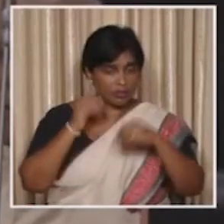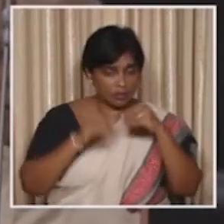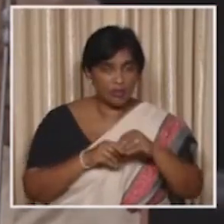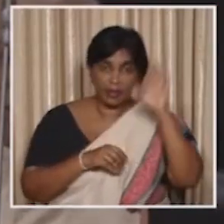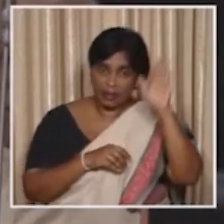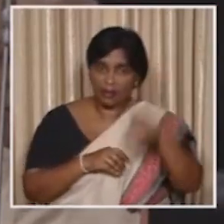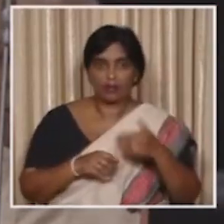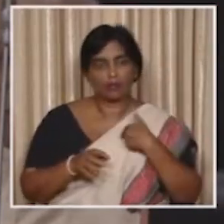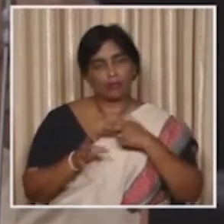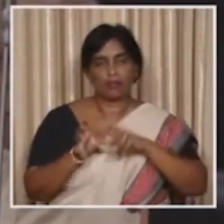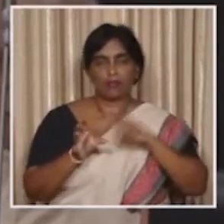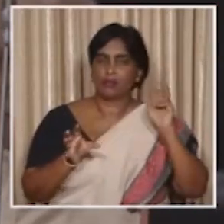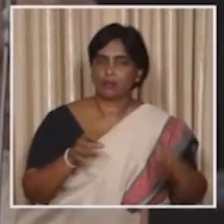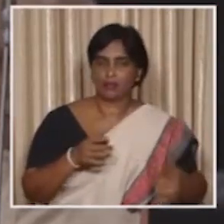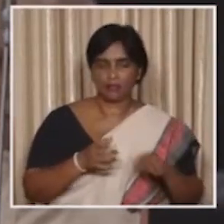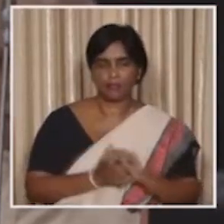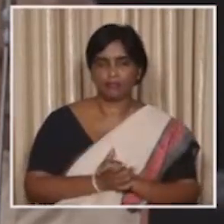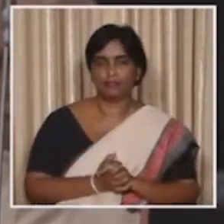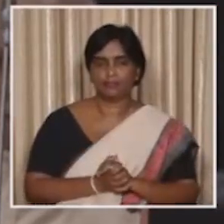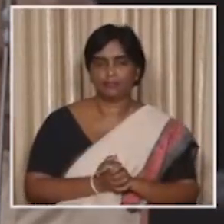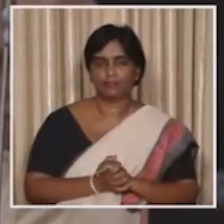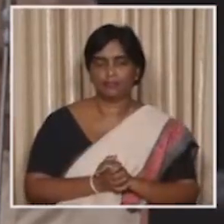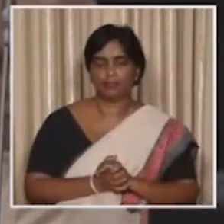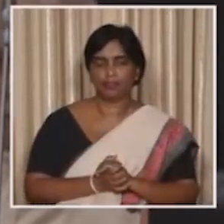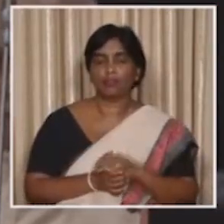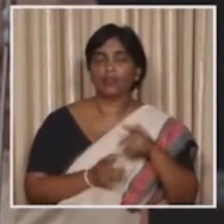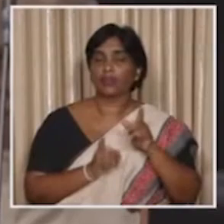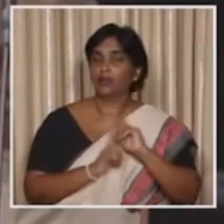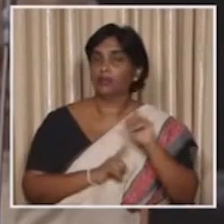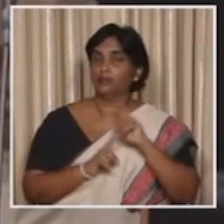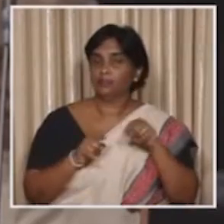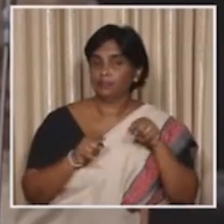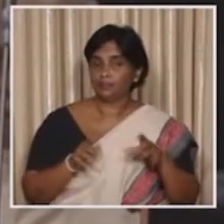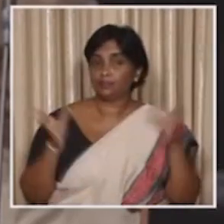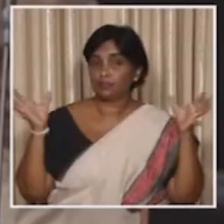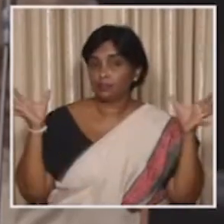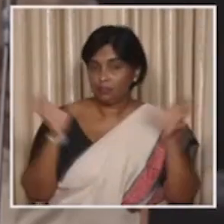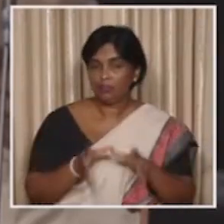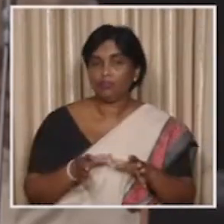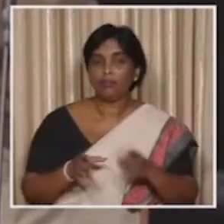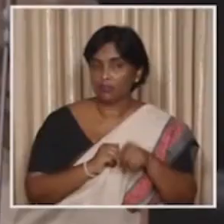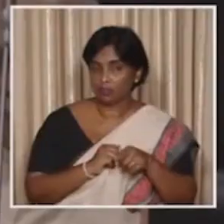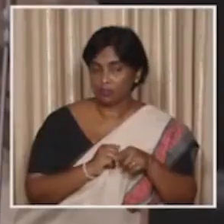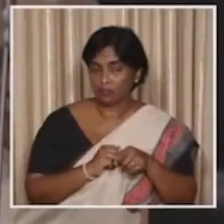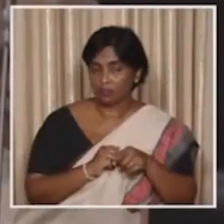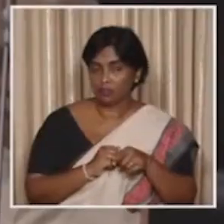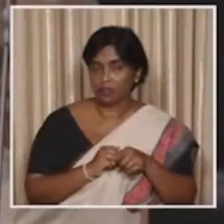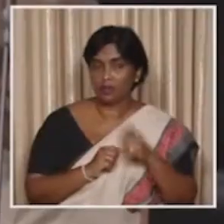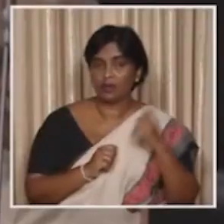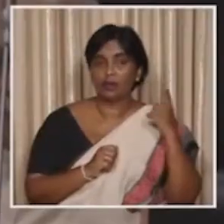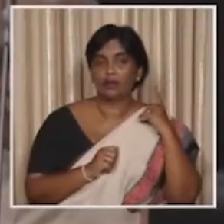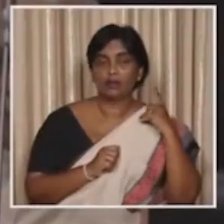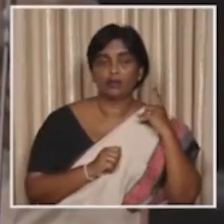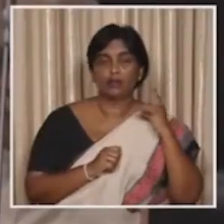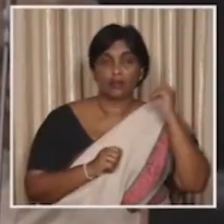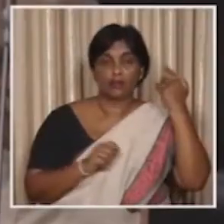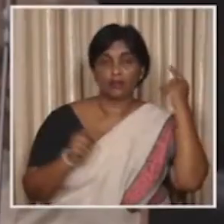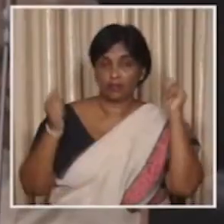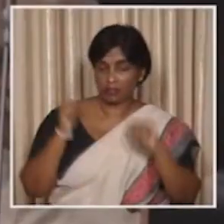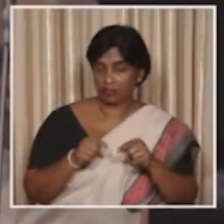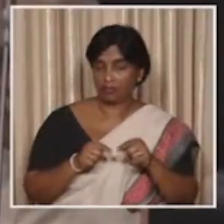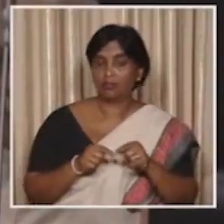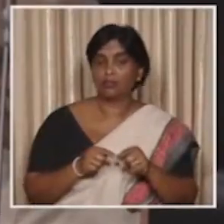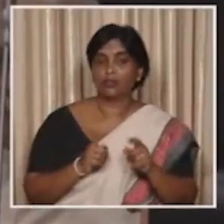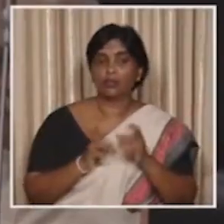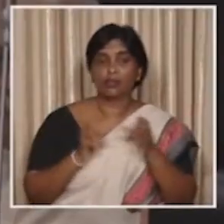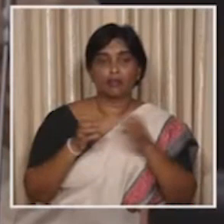ගේන්න එතකොට මං ඉල්ලාස් වෙන්නම් කියලා එතකොට තිබුණා මේ පාර්ලිමේන්තුව වට කරන්න ආව මොකද්ද එදා කරේ හමුදා ප්‍රතිවාහම